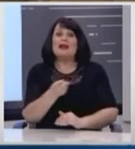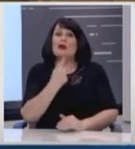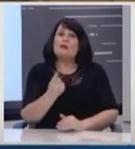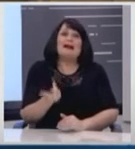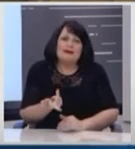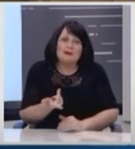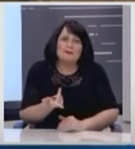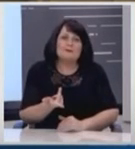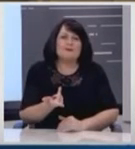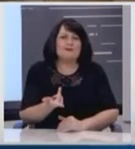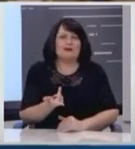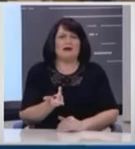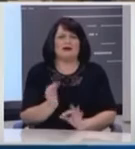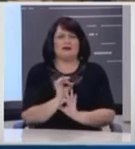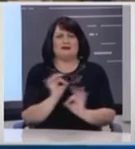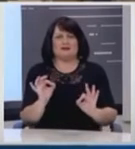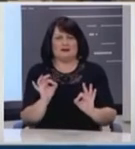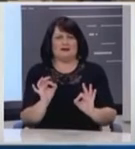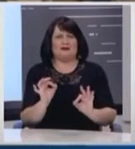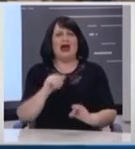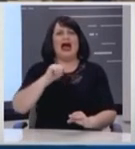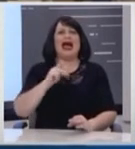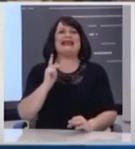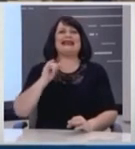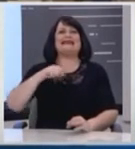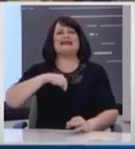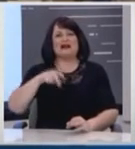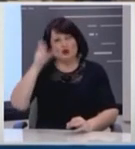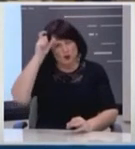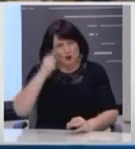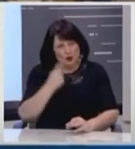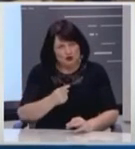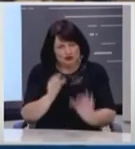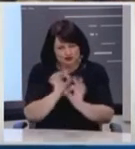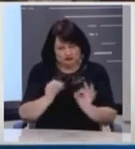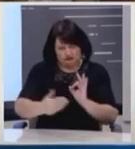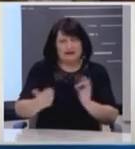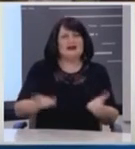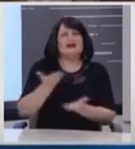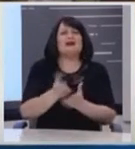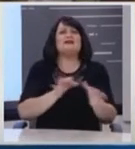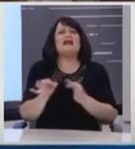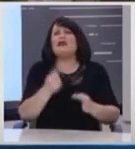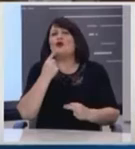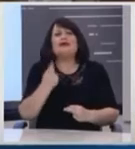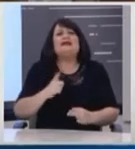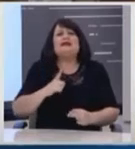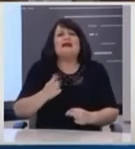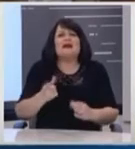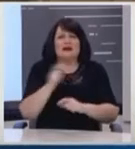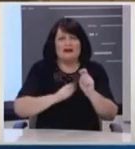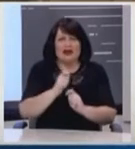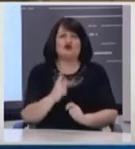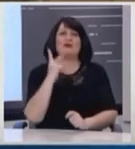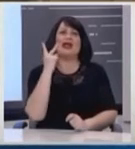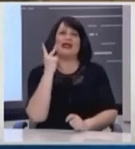οποία επιβεβαιώθηκε και από τον κύριο Ακιντζή, το προωθούμενο σχέδιο επίλυσης του Κυπριακού προβλέπει τη δημιουργία